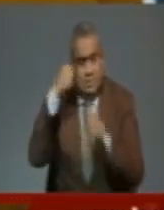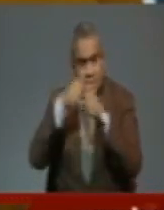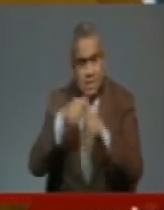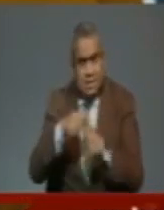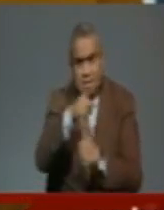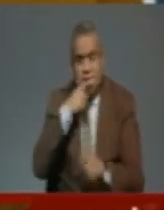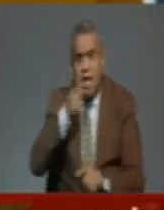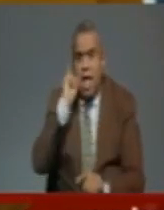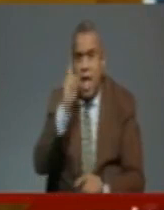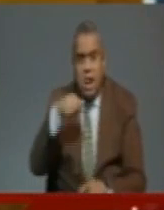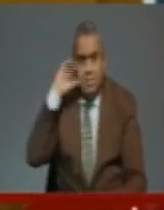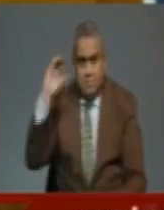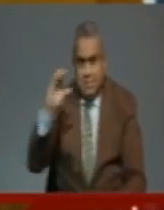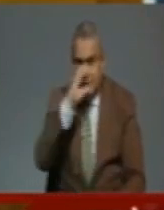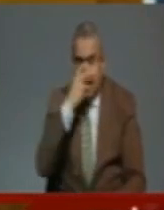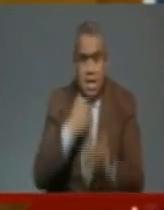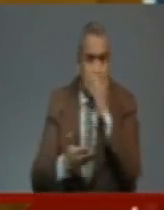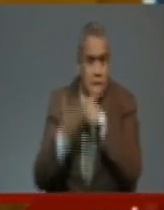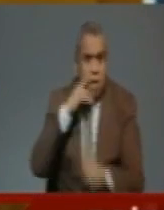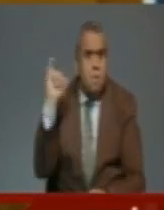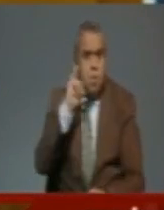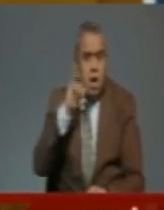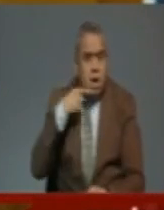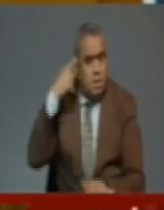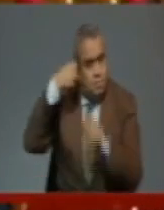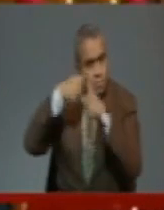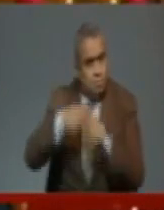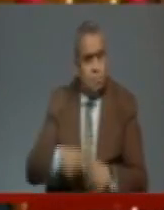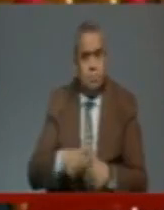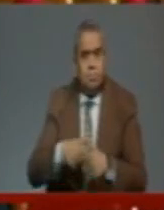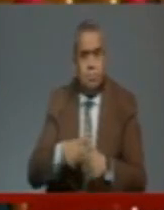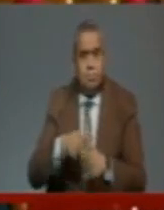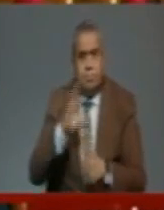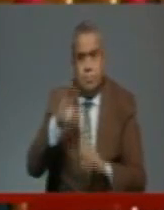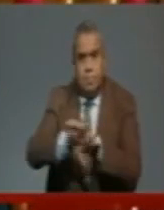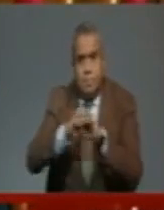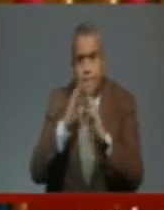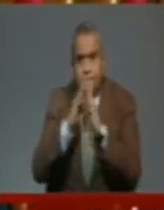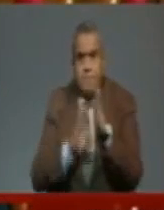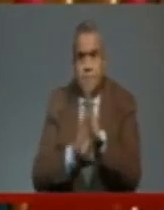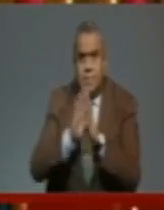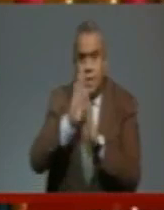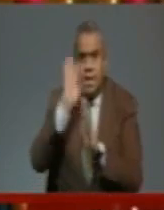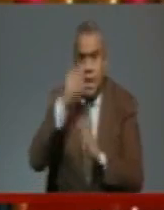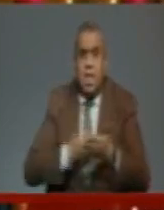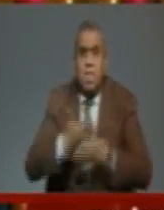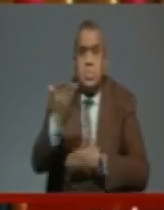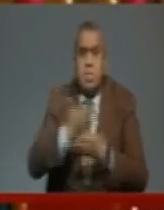توجيه هام جدا، وهو جعل مصر مركز للتجارة العالمية